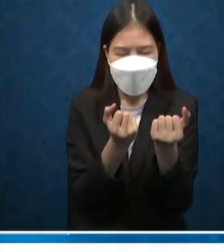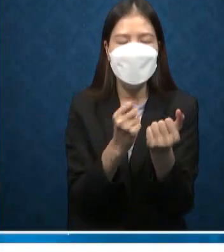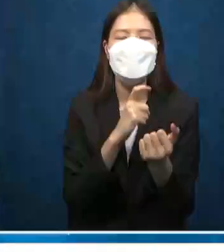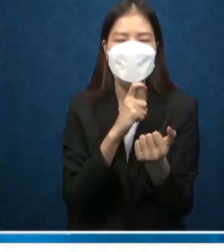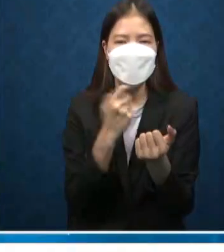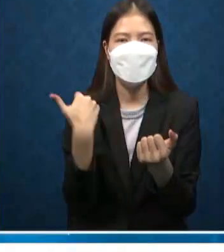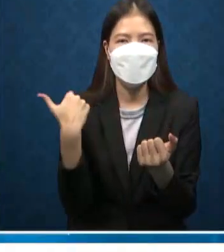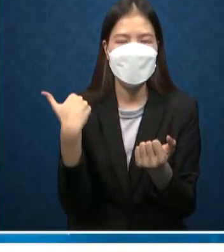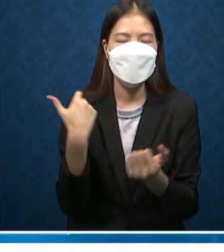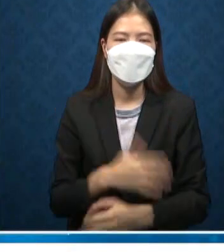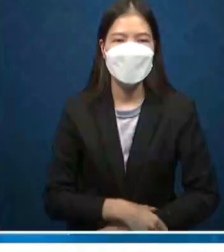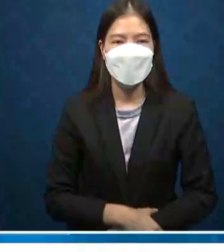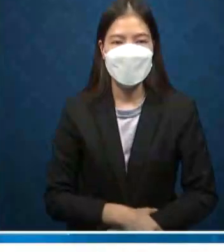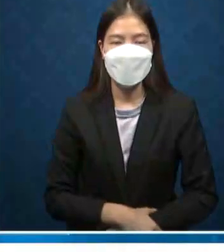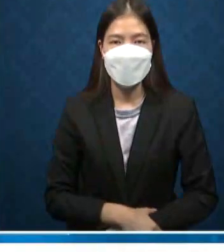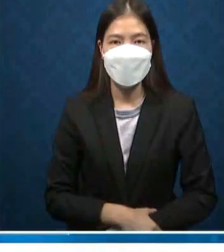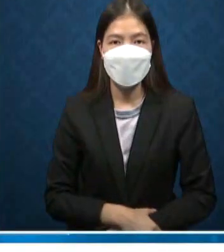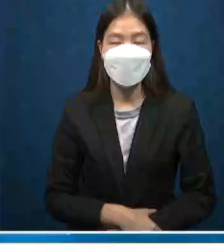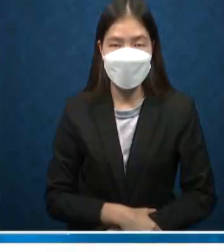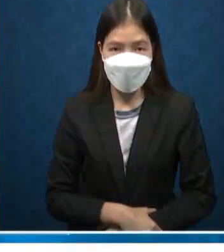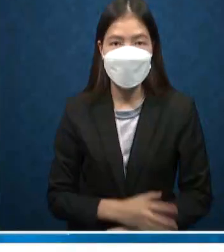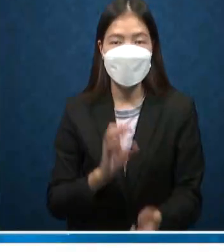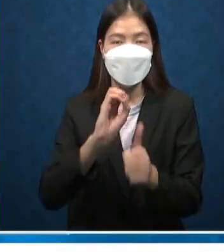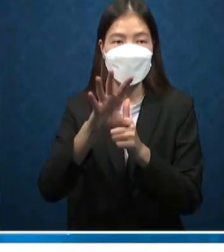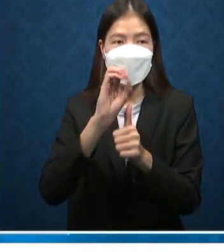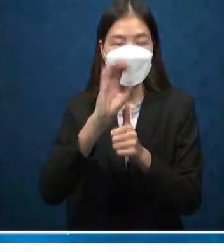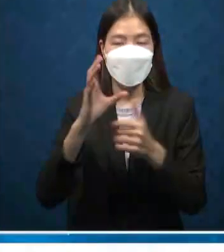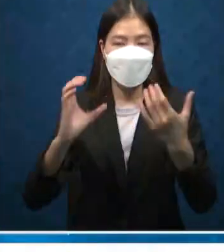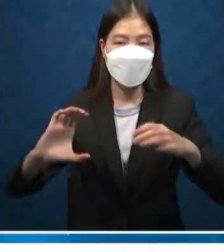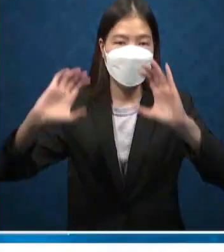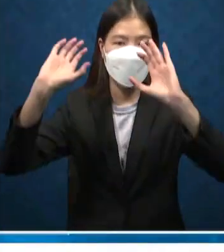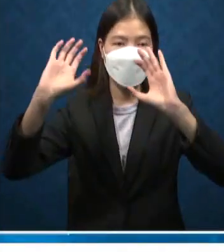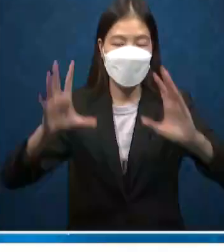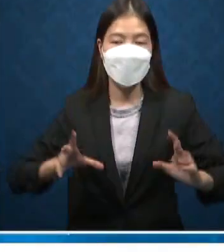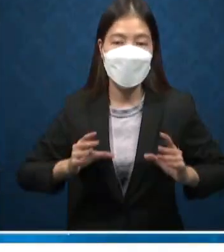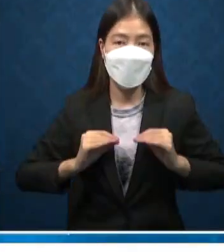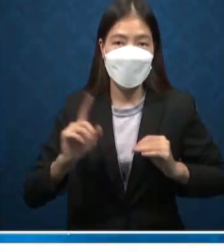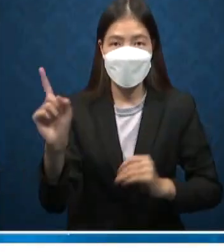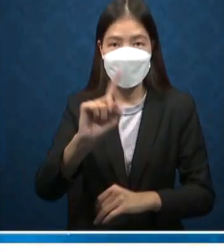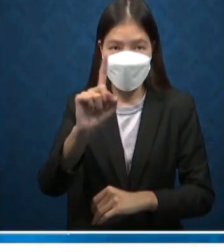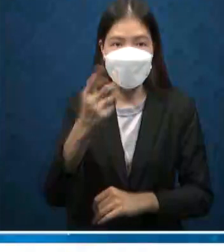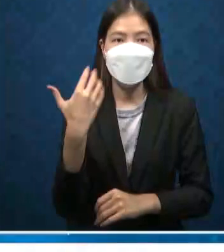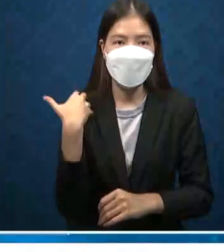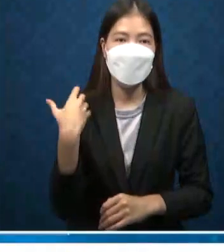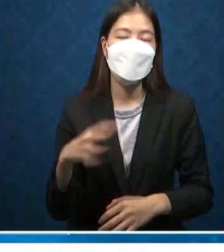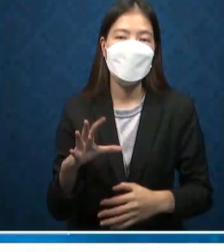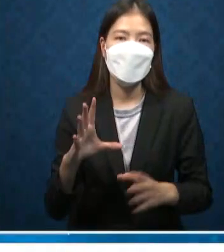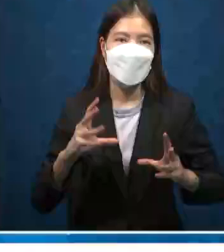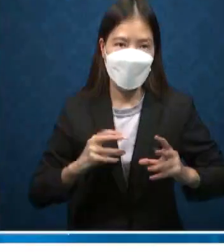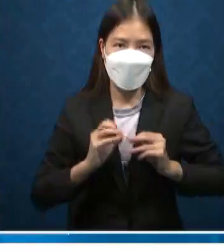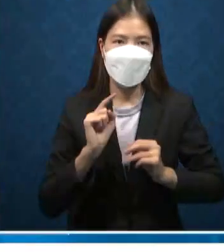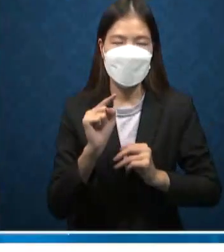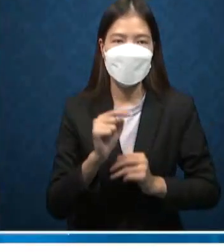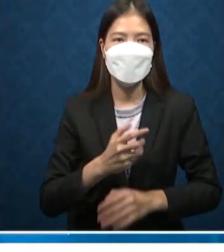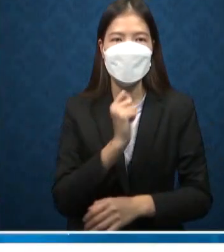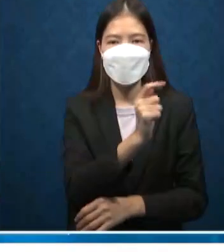ครับในกรณีนี้จึงมีข้อเสนอแนะว่ารัฐบาลคงต้องยอมรับสภาพตรงนี้ที่มันเกิดขึ้นและต้อง